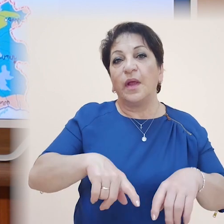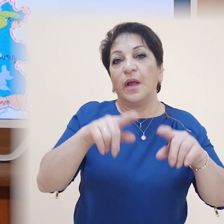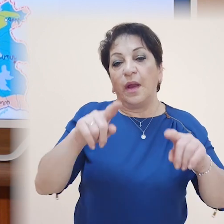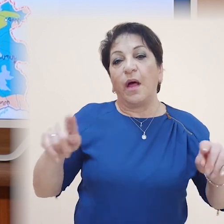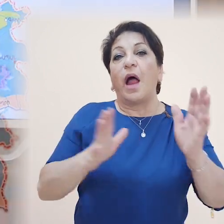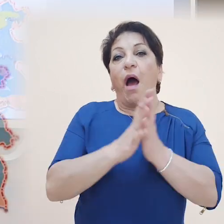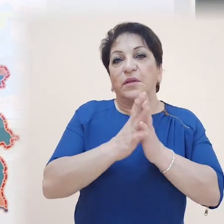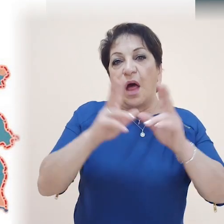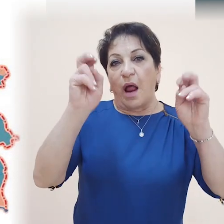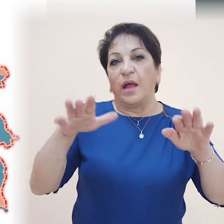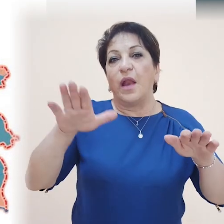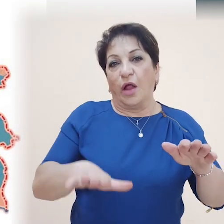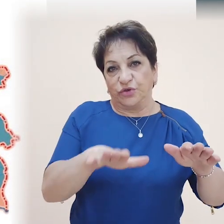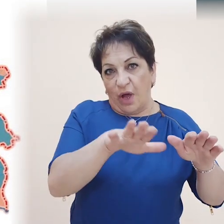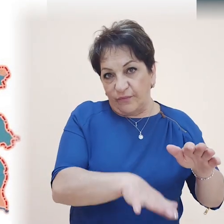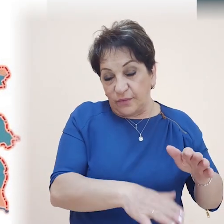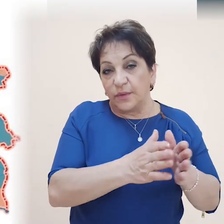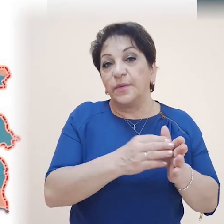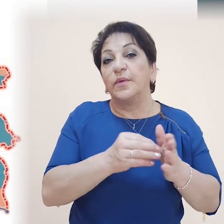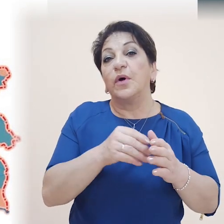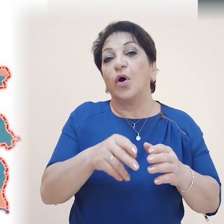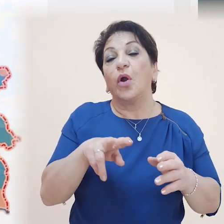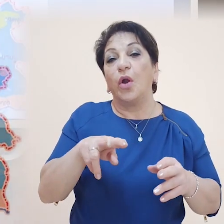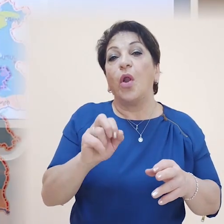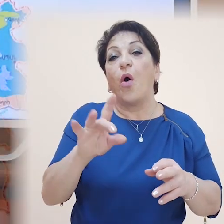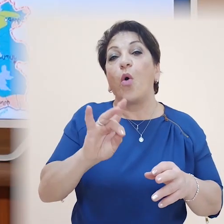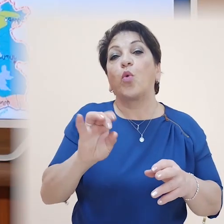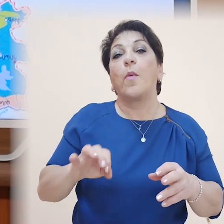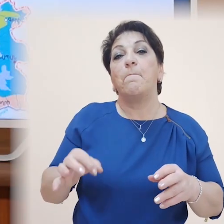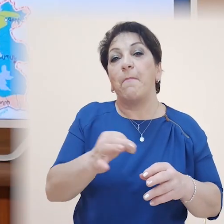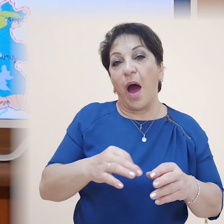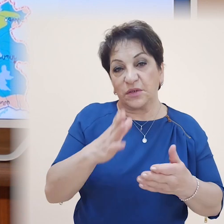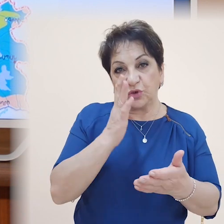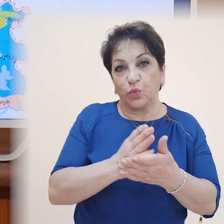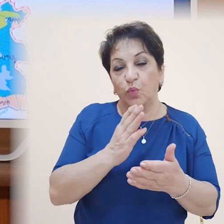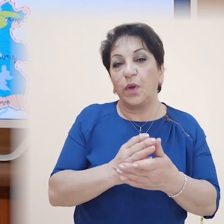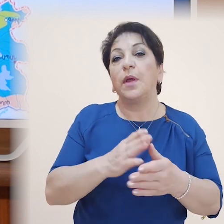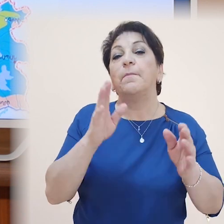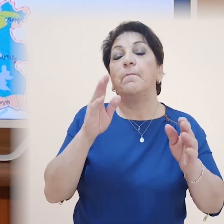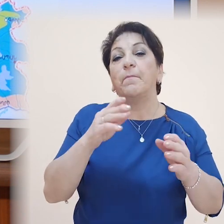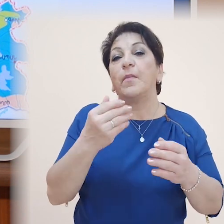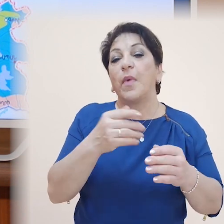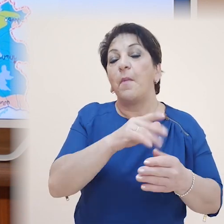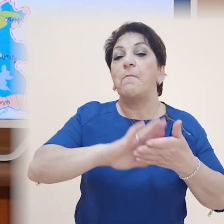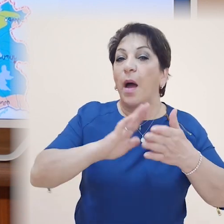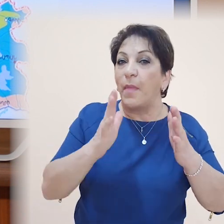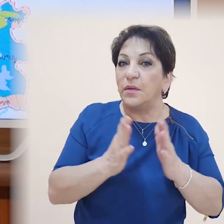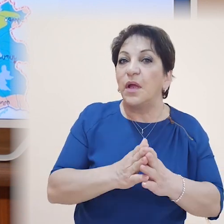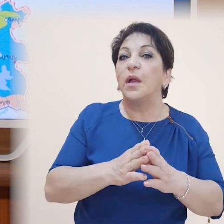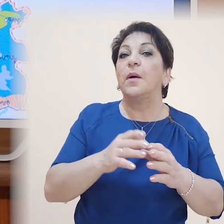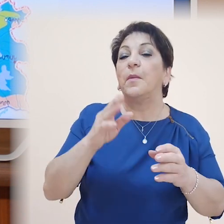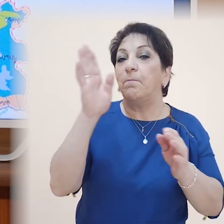լերնանտարային լանտշավտները։ լորու մարձ ընթանուր արմանբ ունի եվ բնական պայմանների և բնական